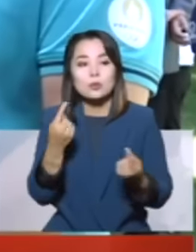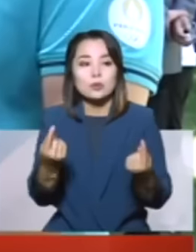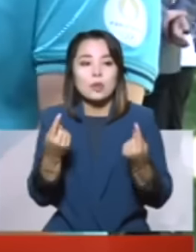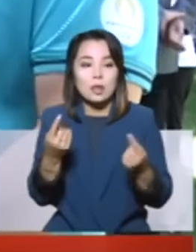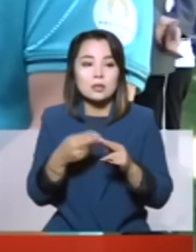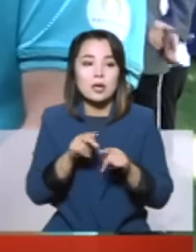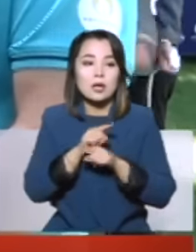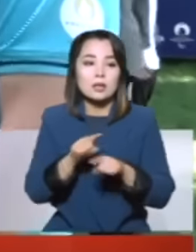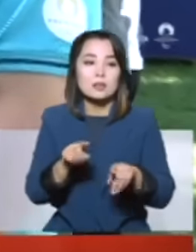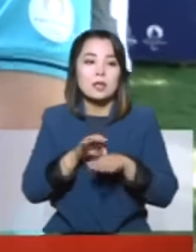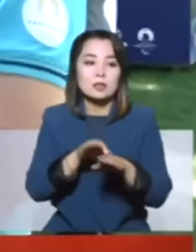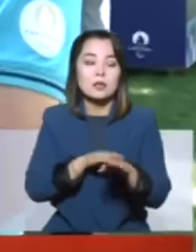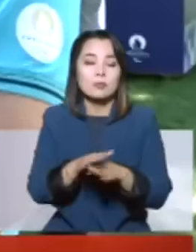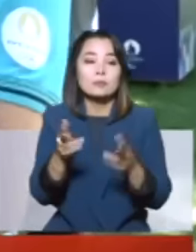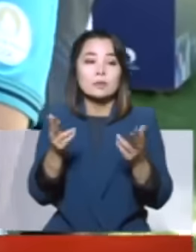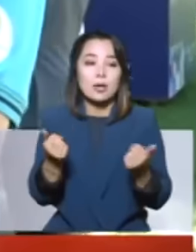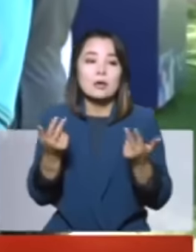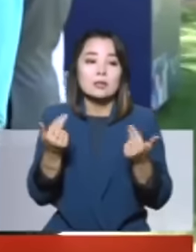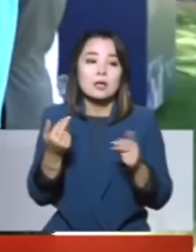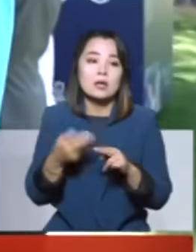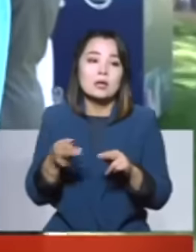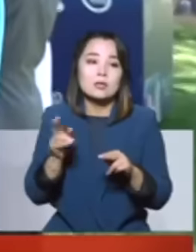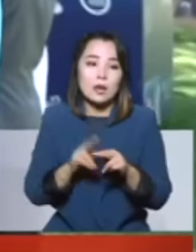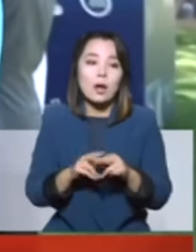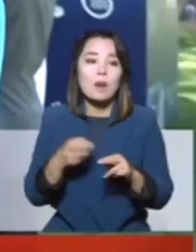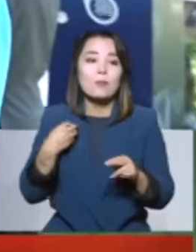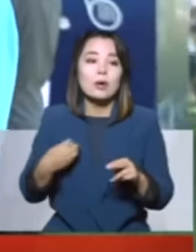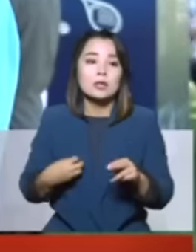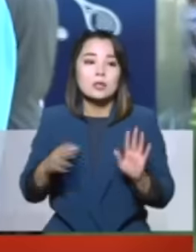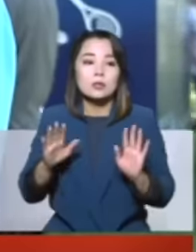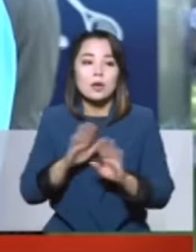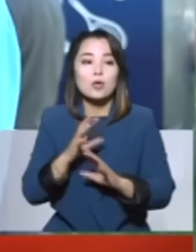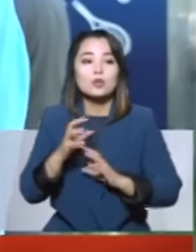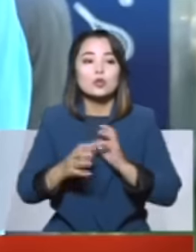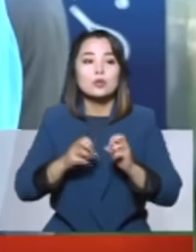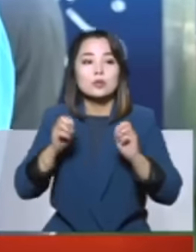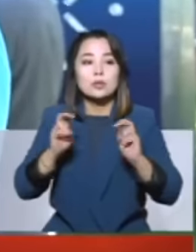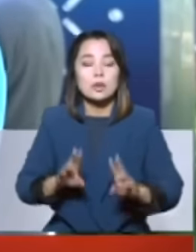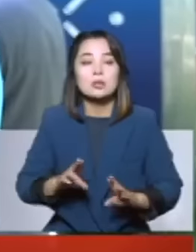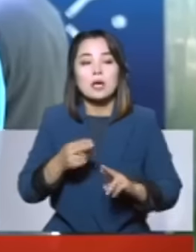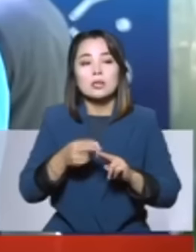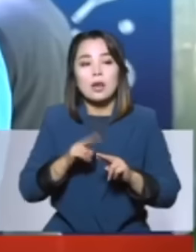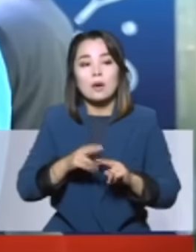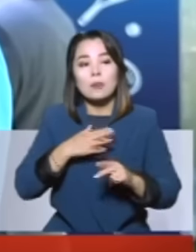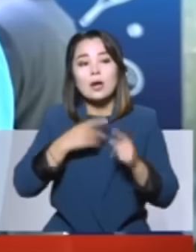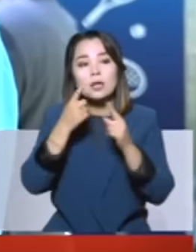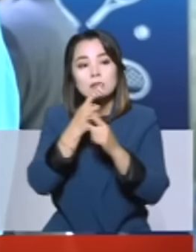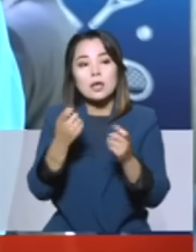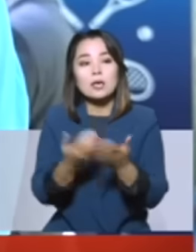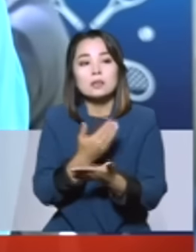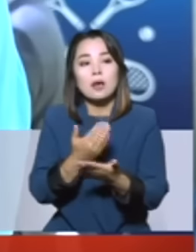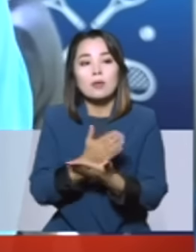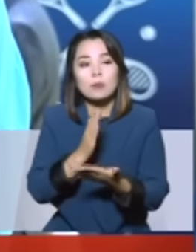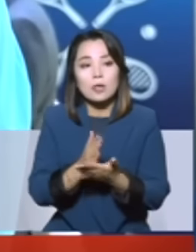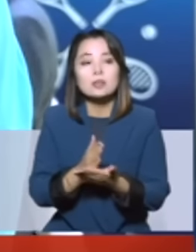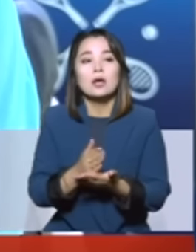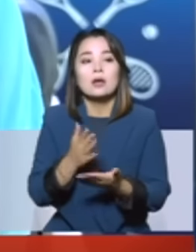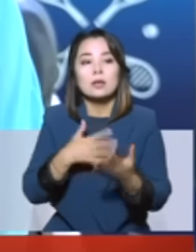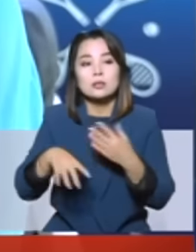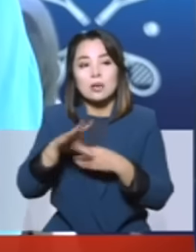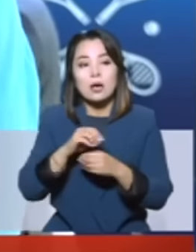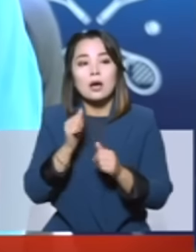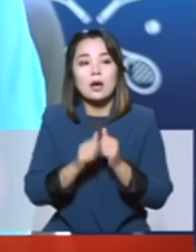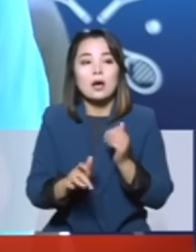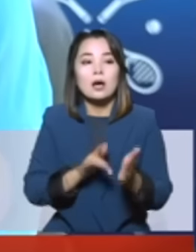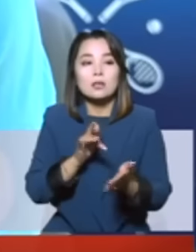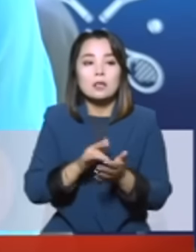есімі ұлықталып жатыр. Әрине, әрине, бұл тек қана Парижде емес, бүкіл дүние жүзінде таңертең біз ақпарат құралдарын қарап отырмыз. Шар тарапты әр